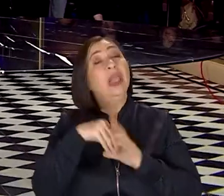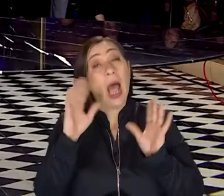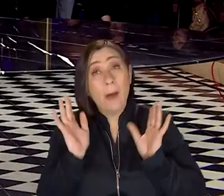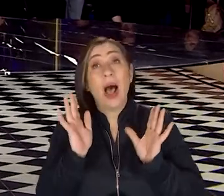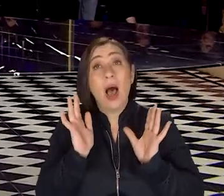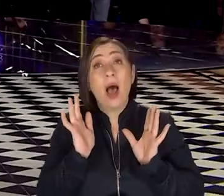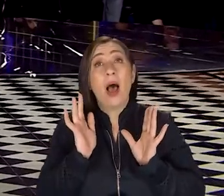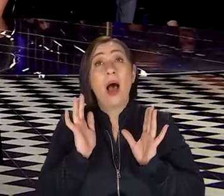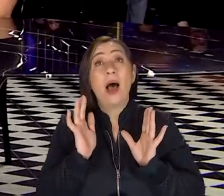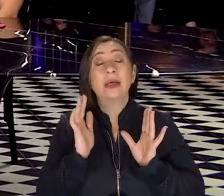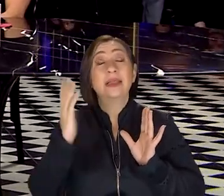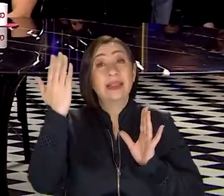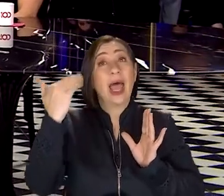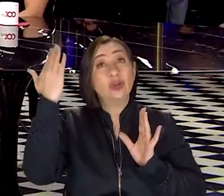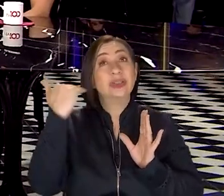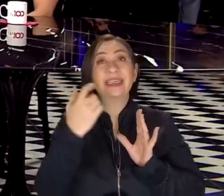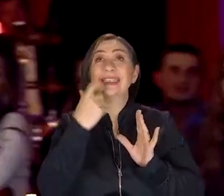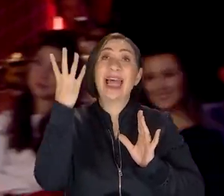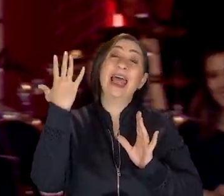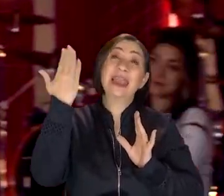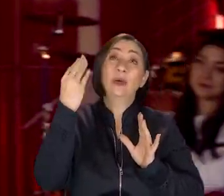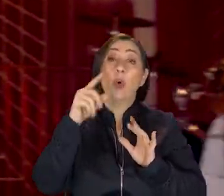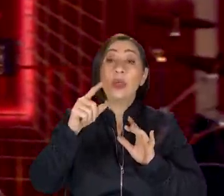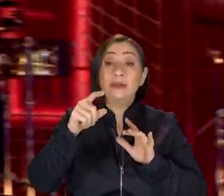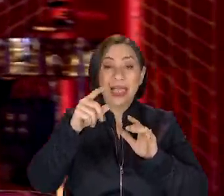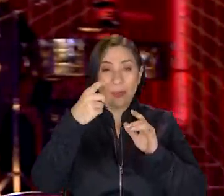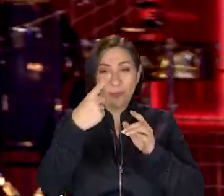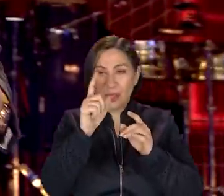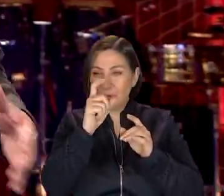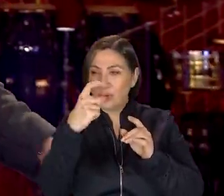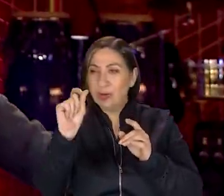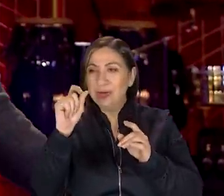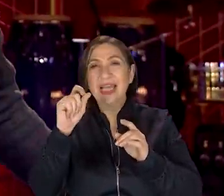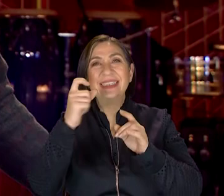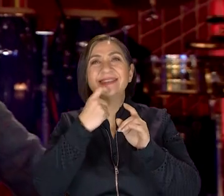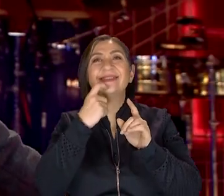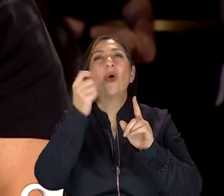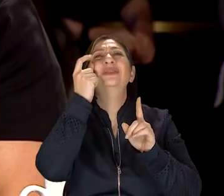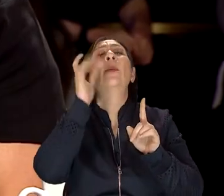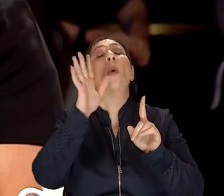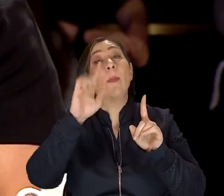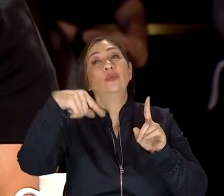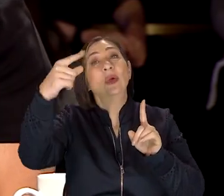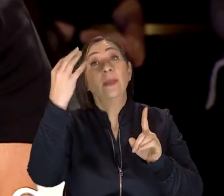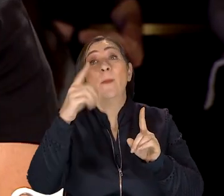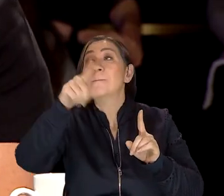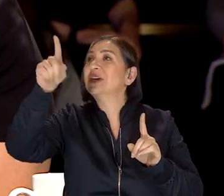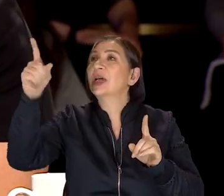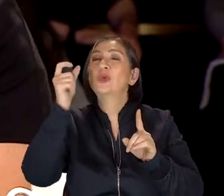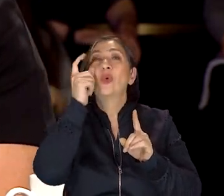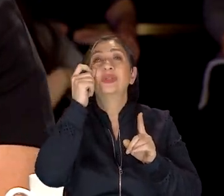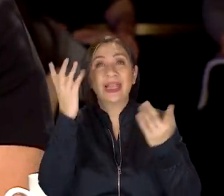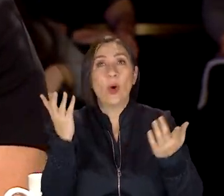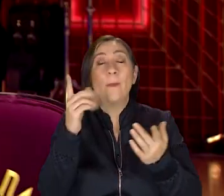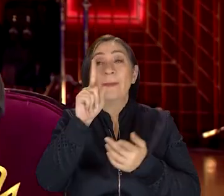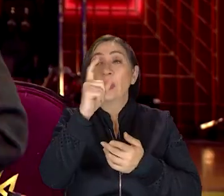yani. Yani daha önceki yıllar iyi geçmiştir. Ondan sonraki yıllar güzel. Benim için özlenecek yıllar değil. Belki başkaları için özlenebilir.